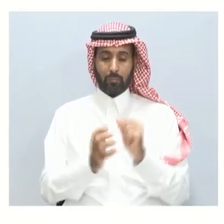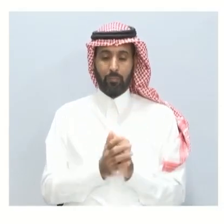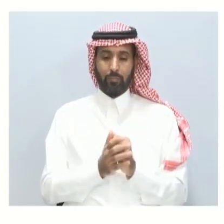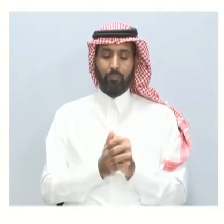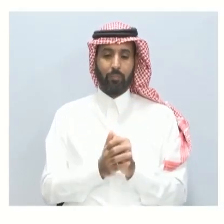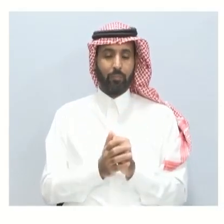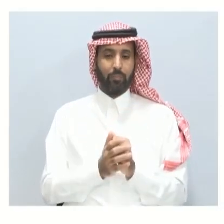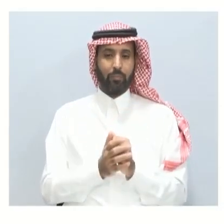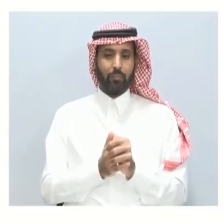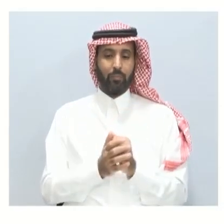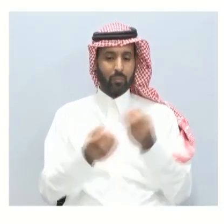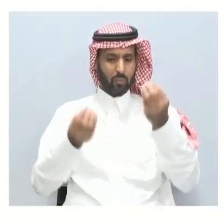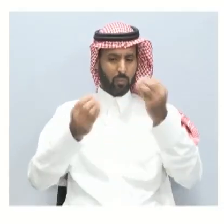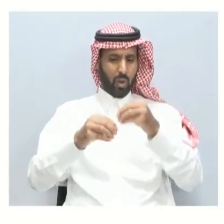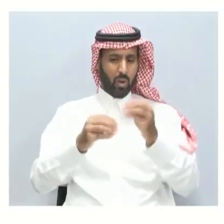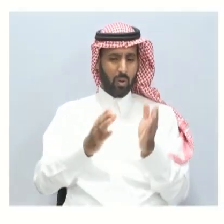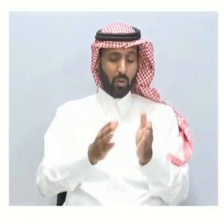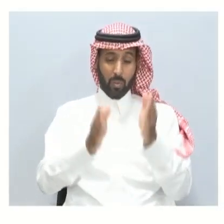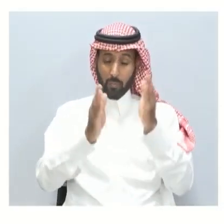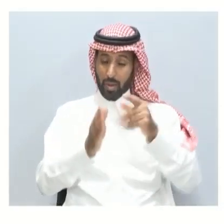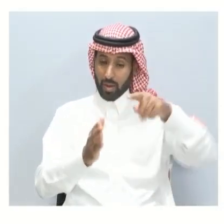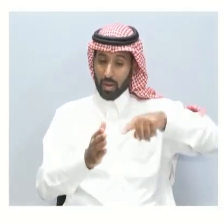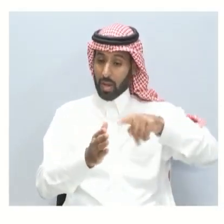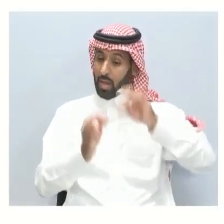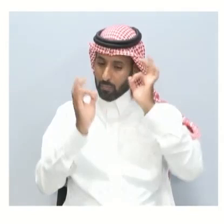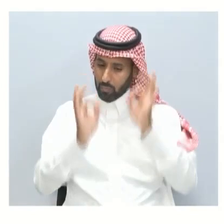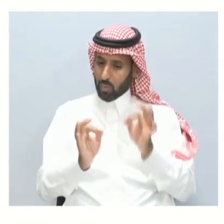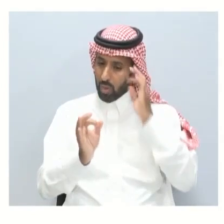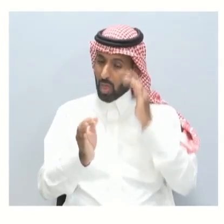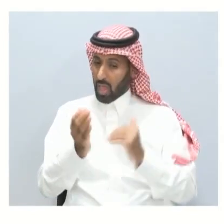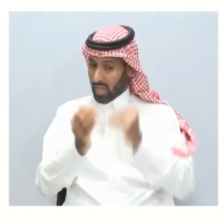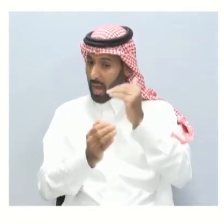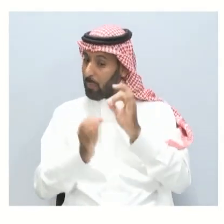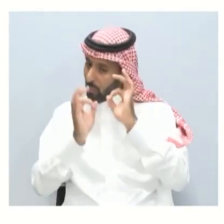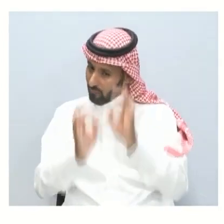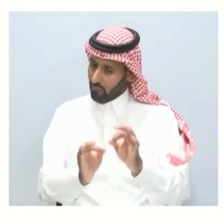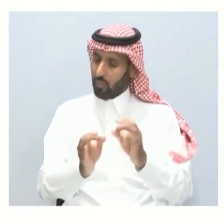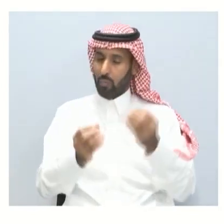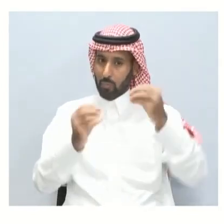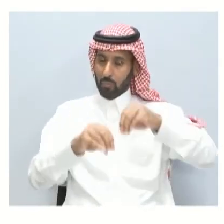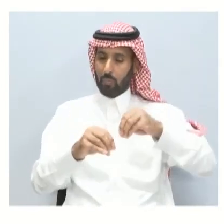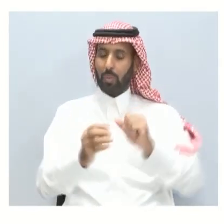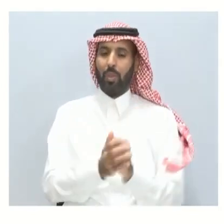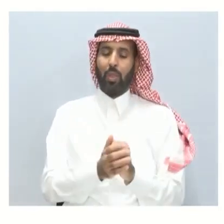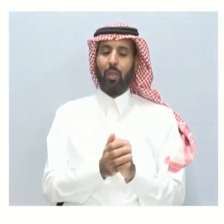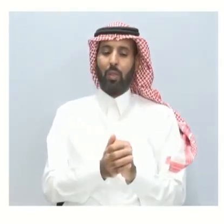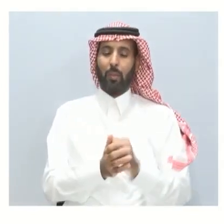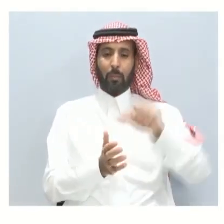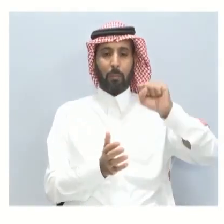لا ام لا المستوى بي قبل ان اتاكد من المستوى اس انه امتلا